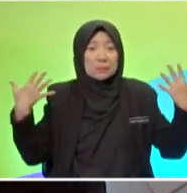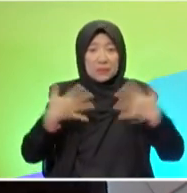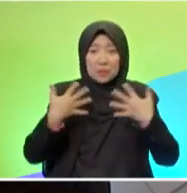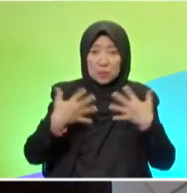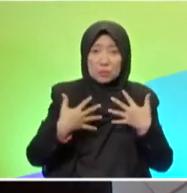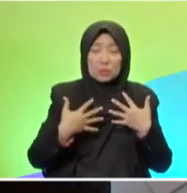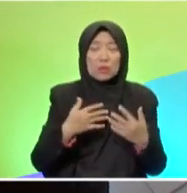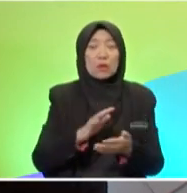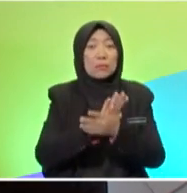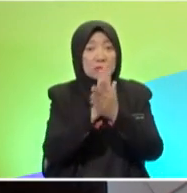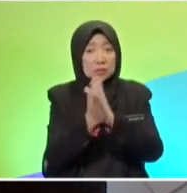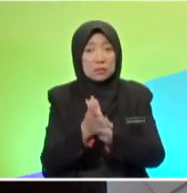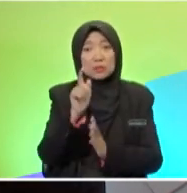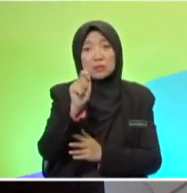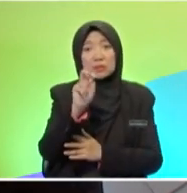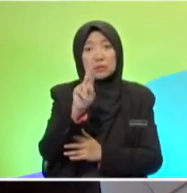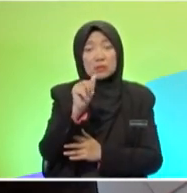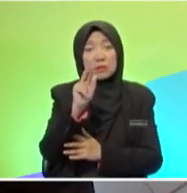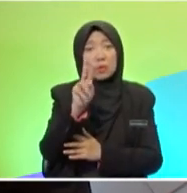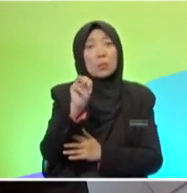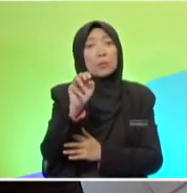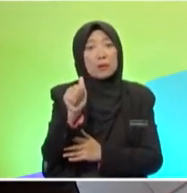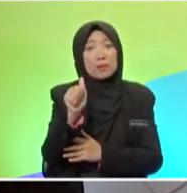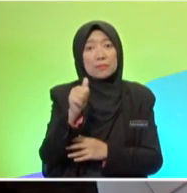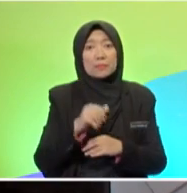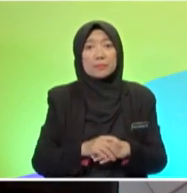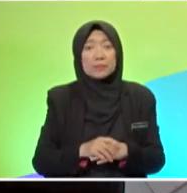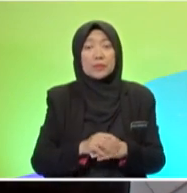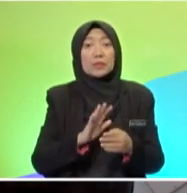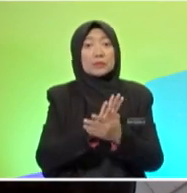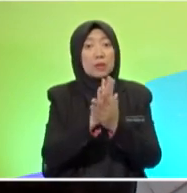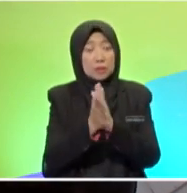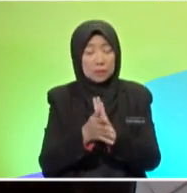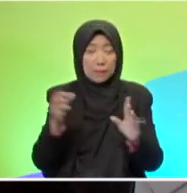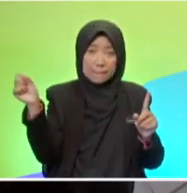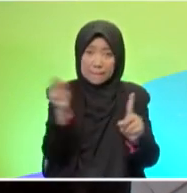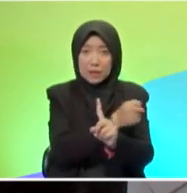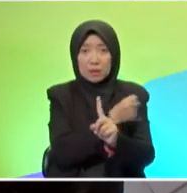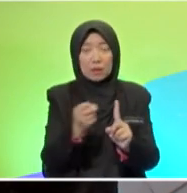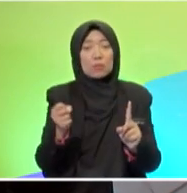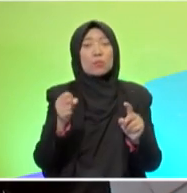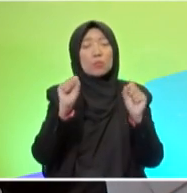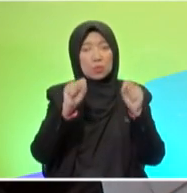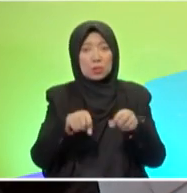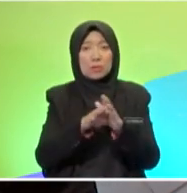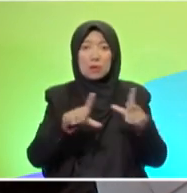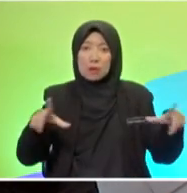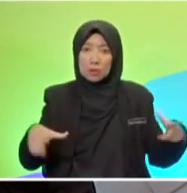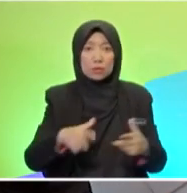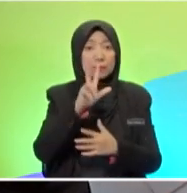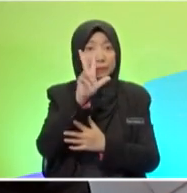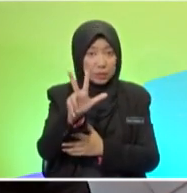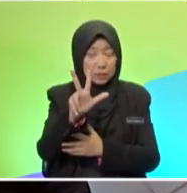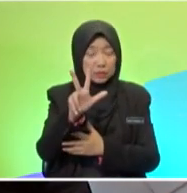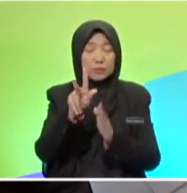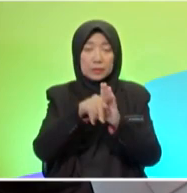menjadi seperti trauma macam yang anak-anak kita bagi tahu tadi jadi pendarahan dalam keluarga ini boleh berlaku dalam tiga situasi yang